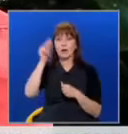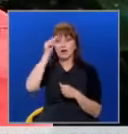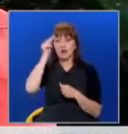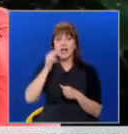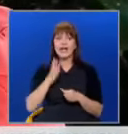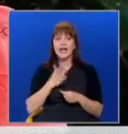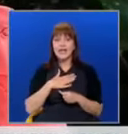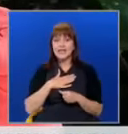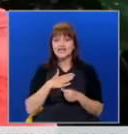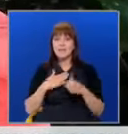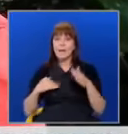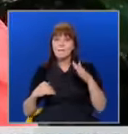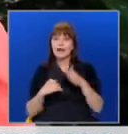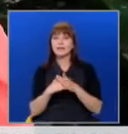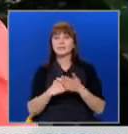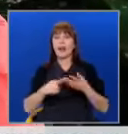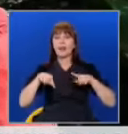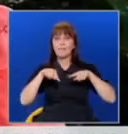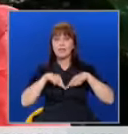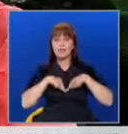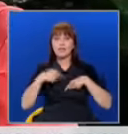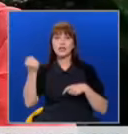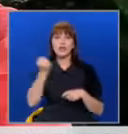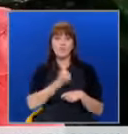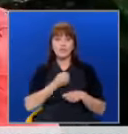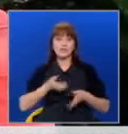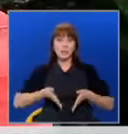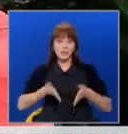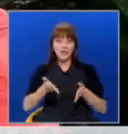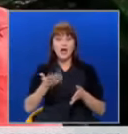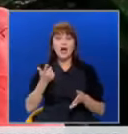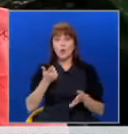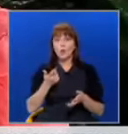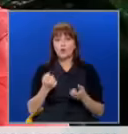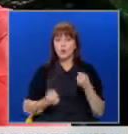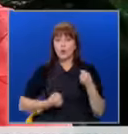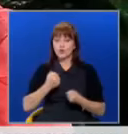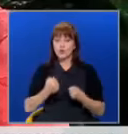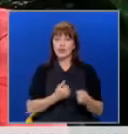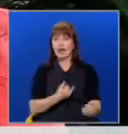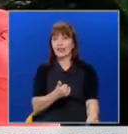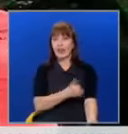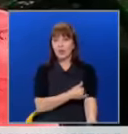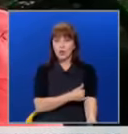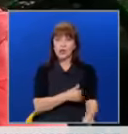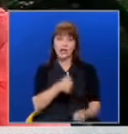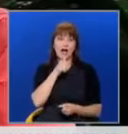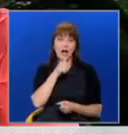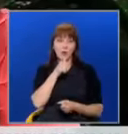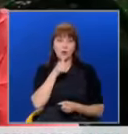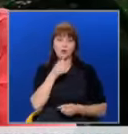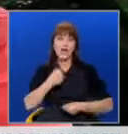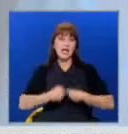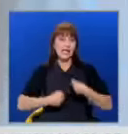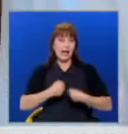максимални ефективни присъди за убийците на пътя, които шофират под въздействието на дрога, на алкохол и които шофират с